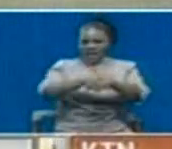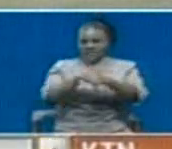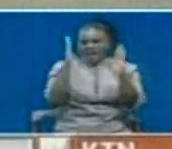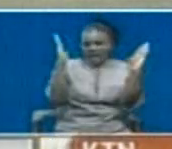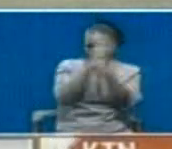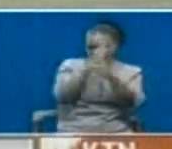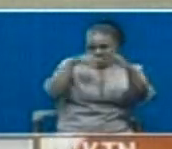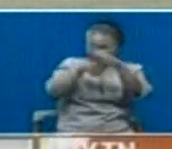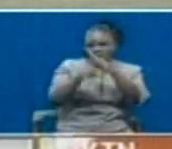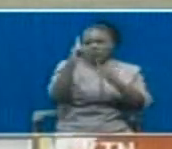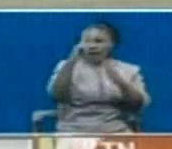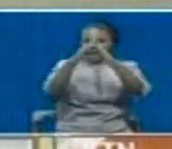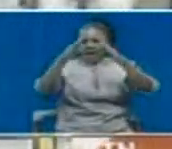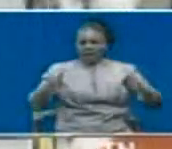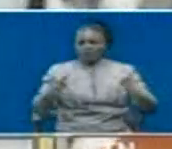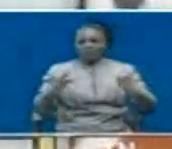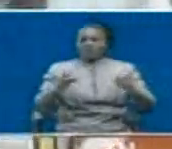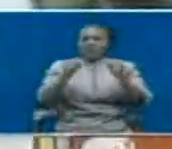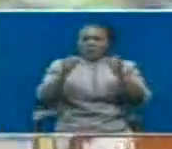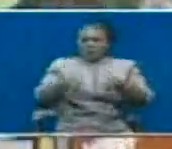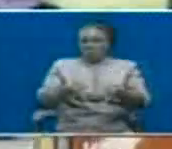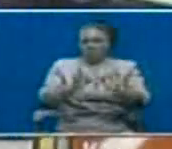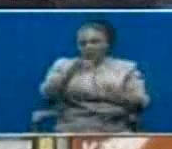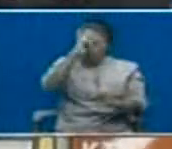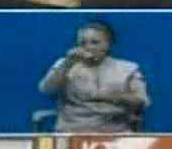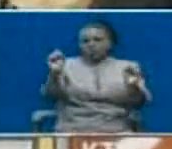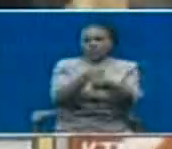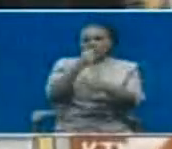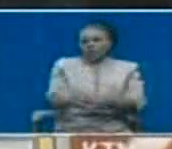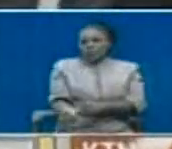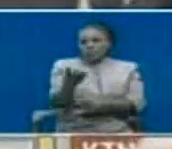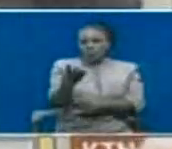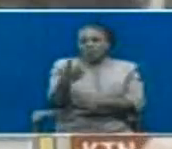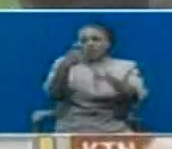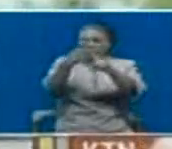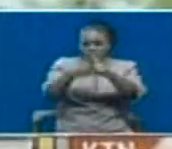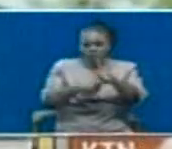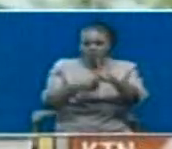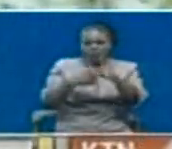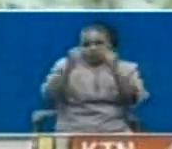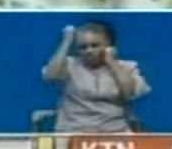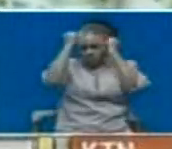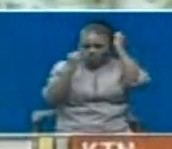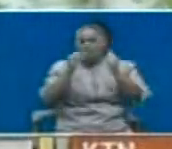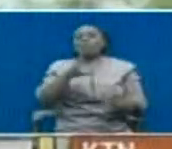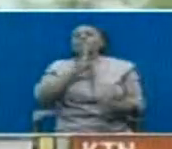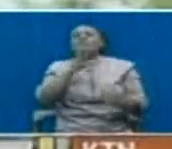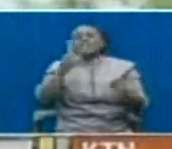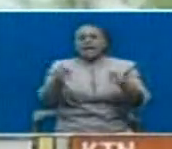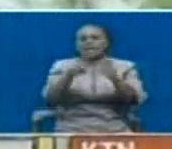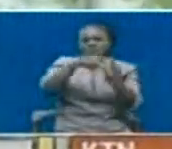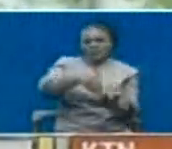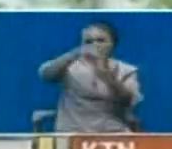limefichwa ndani ya nyumba moja. Iliwabidi maafisa polisi kulitegua bomu hilo kutoka jeshi la maji na kikosi maalum cha